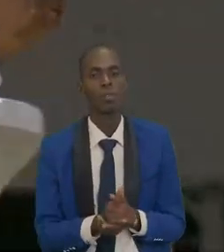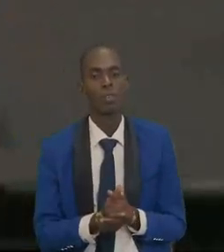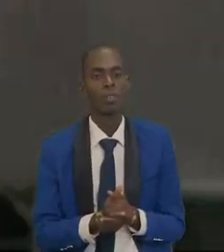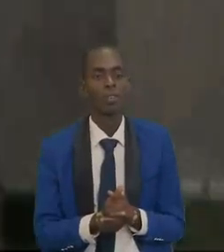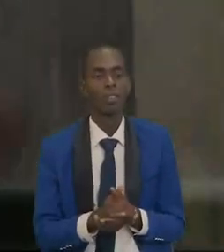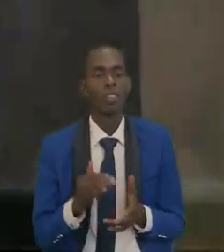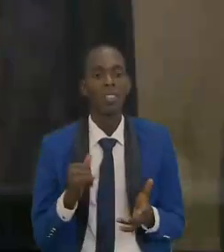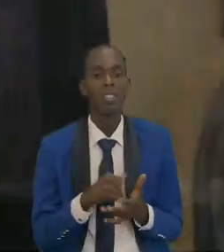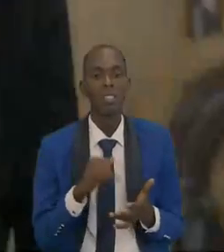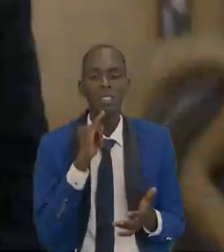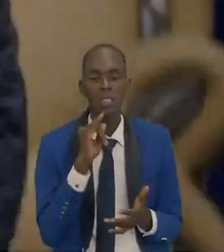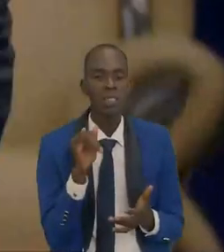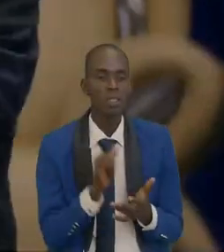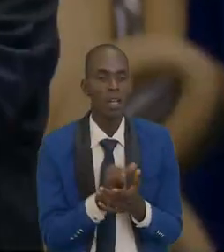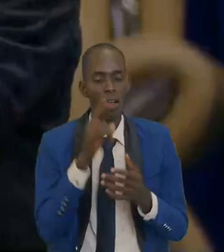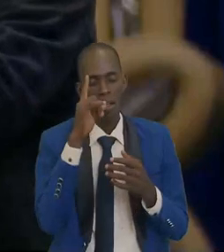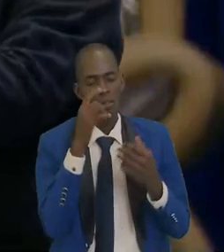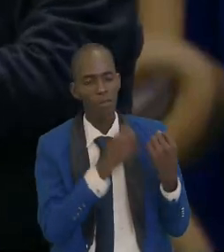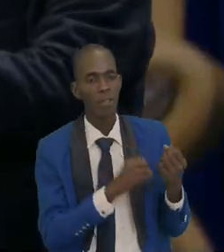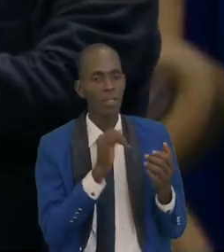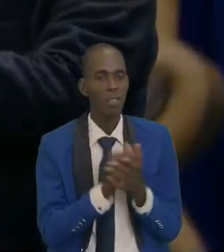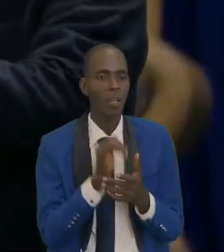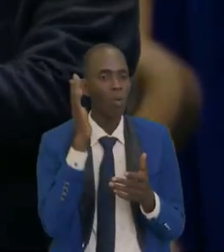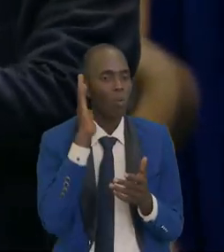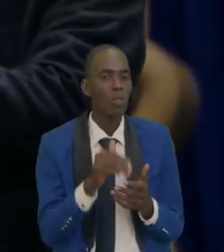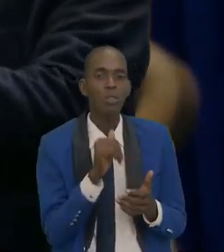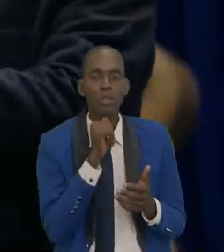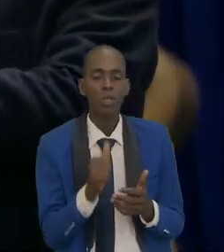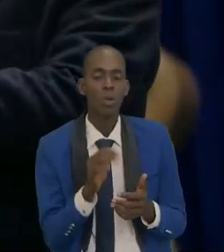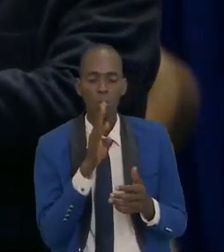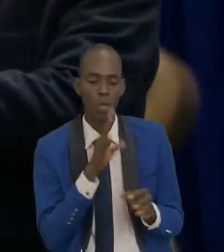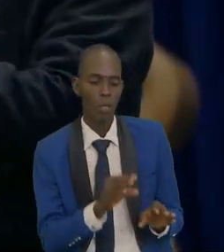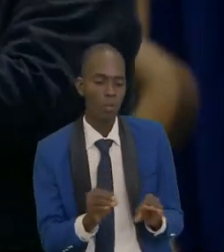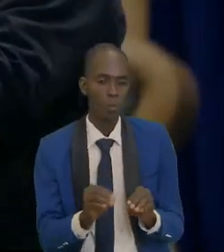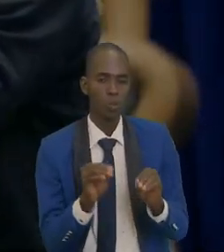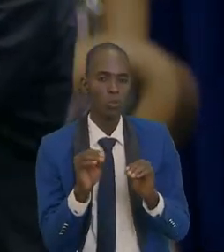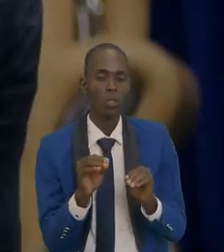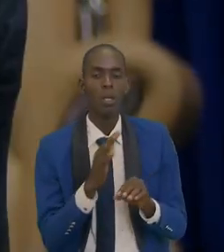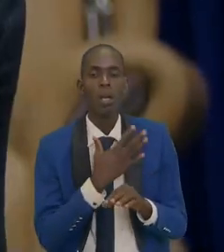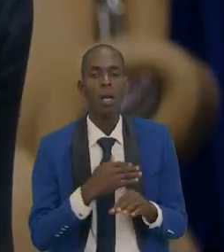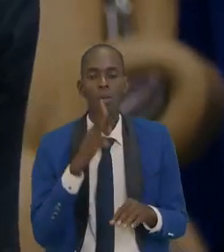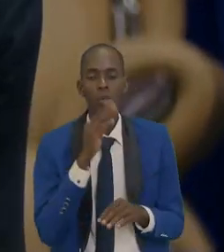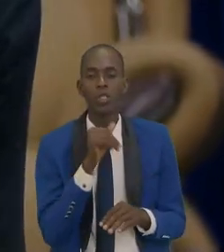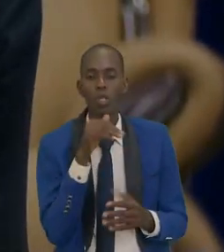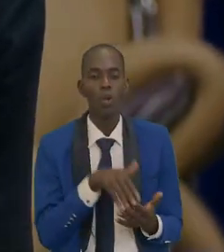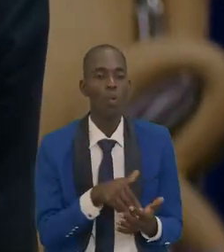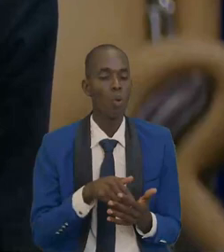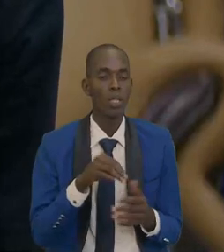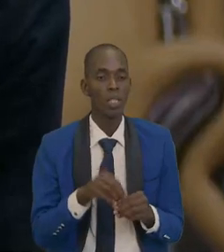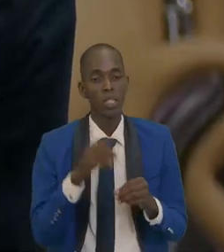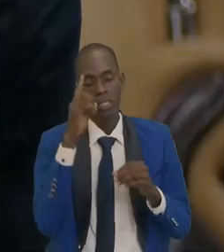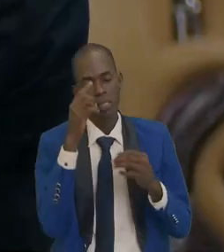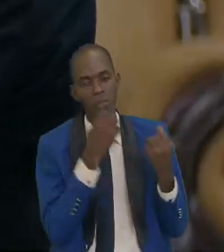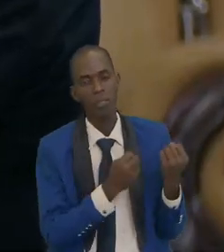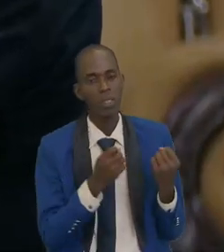c'est la foi qui ne doute pas et s'affaiblit dans la foi. Il ne considéra point